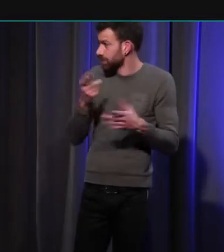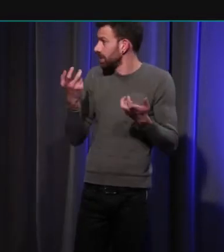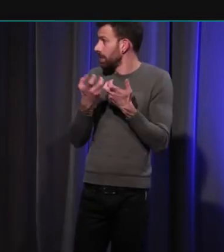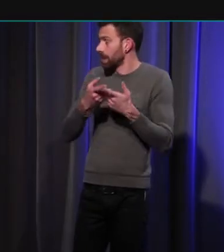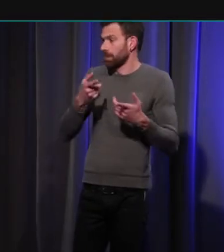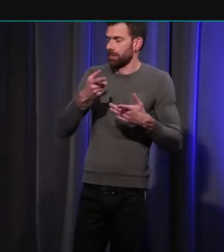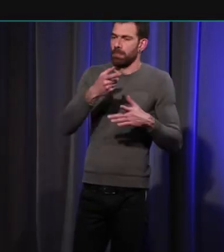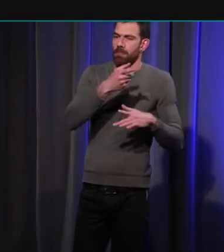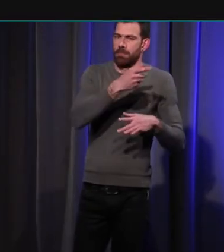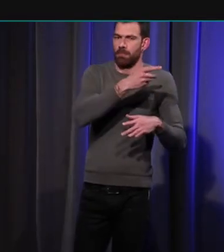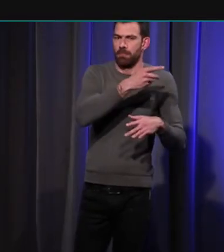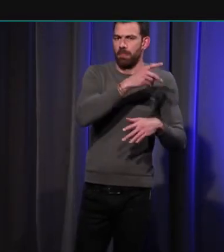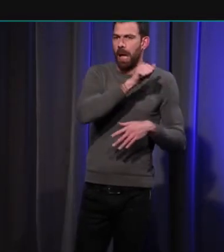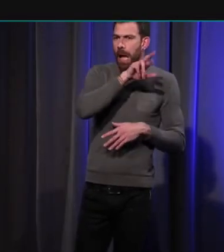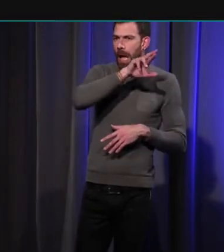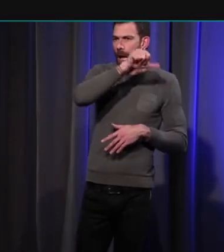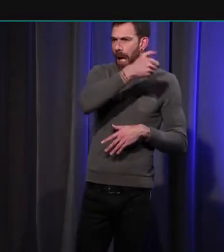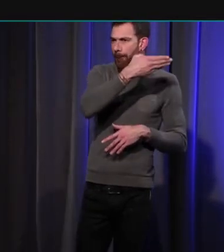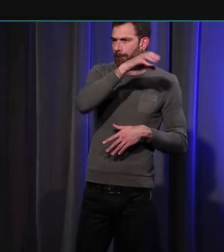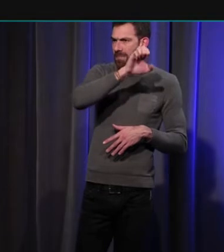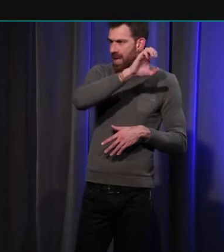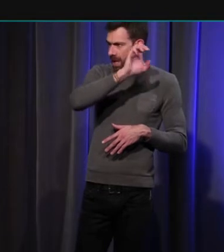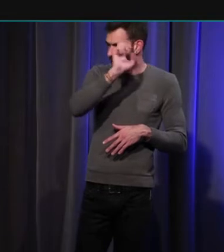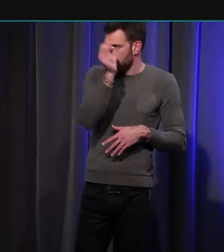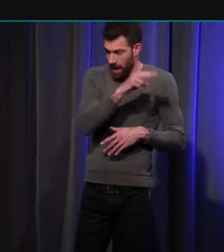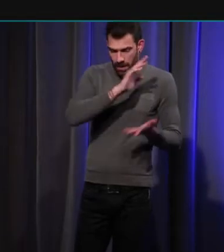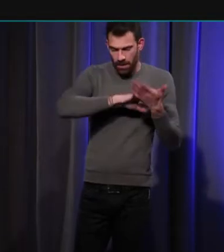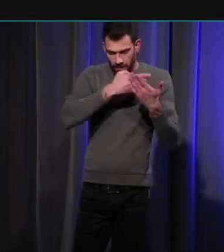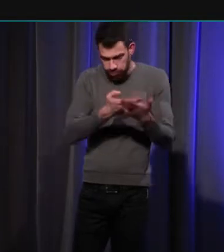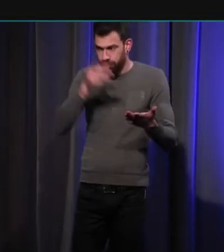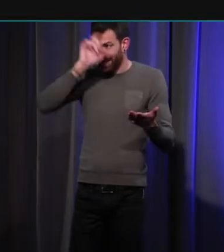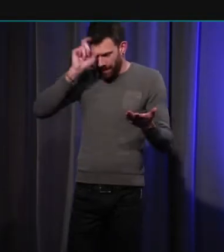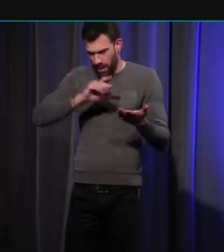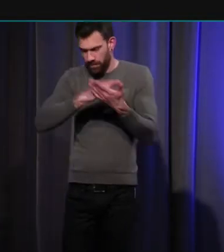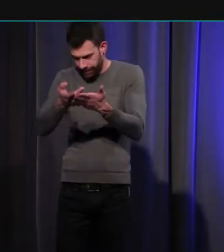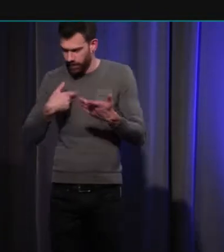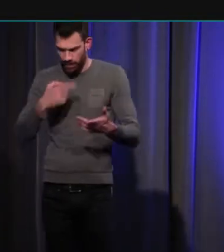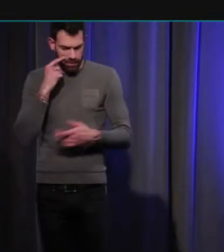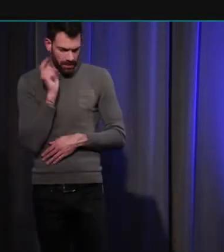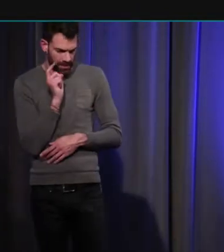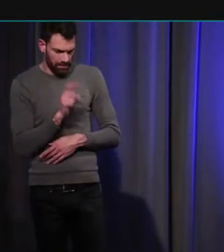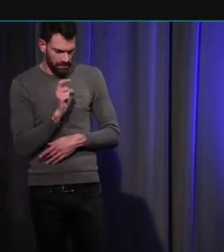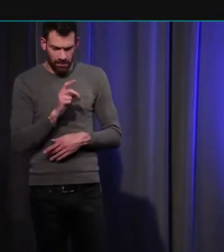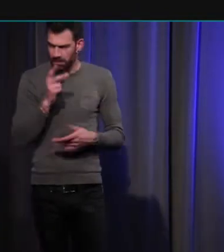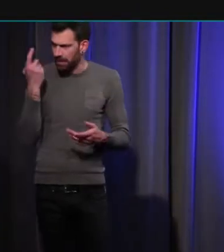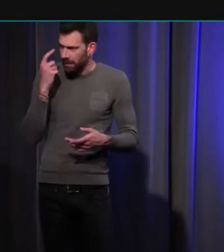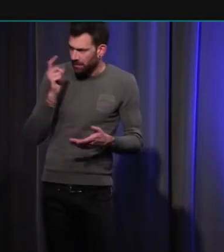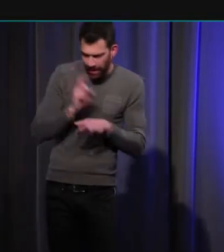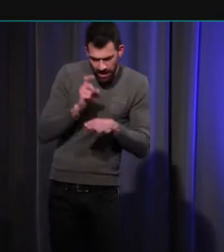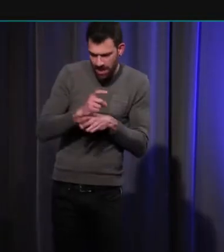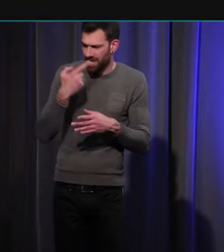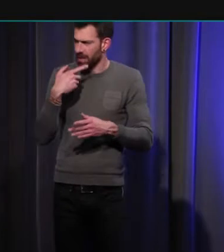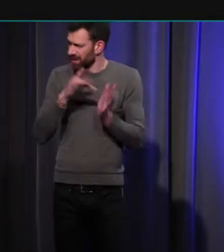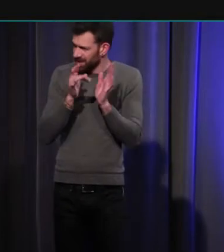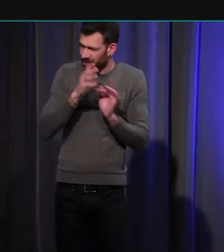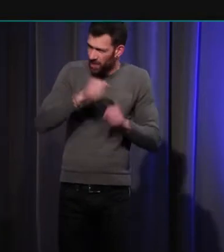et pourquoi ça marche pas est ce que le christ a pu dire ça oui ou non puis aussi est-ce que ça doit être interprété au sens spirituel allégorique au sens